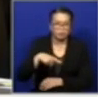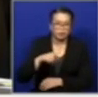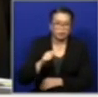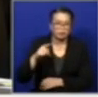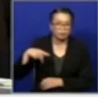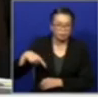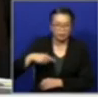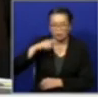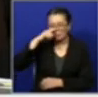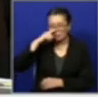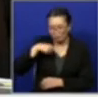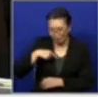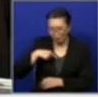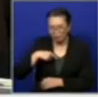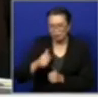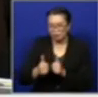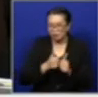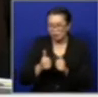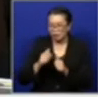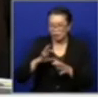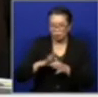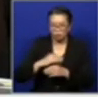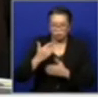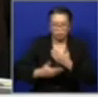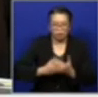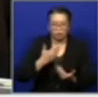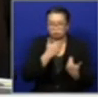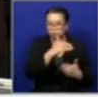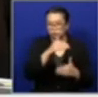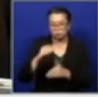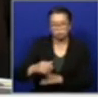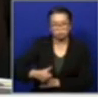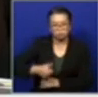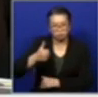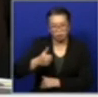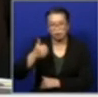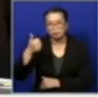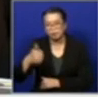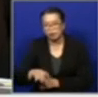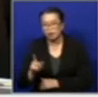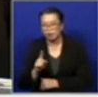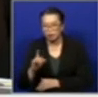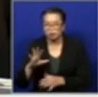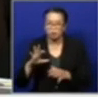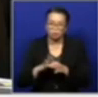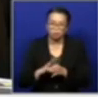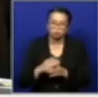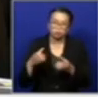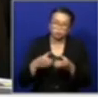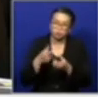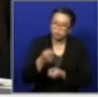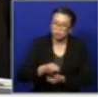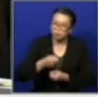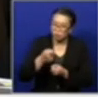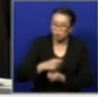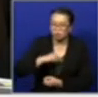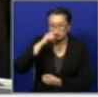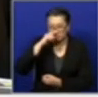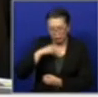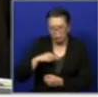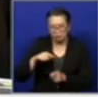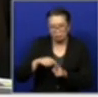รัฐบาลค่ะที่ผ่านมาสั่งการให้หน่วยงานดำเนินการโดยที่ไม่มีทิศทางที่ชัดเจนค่ะก็ยังเป็นคำถามว่าแล้วการ